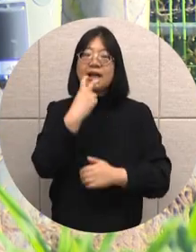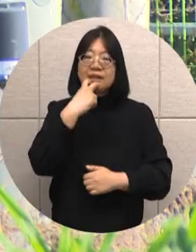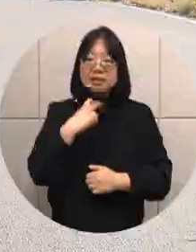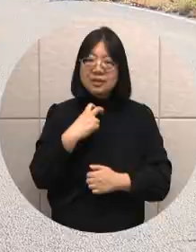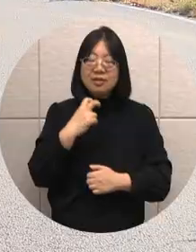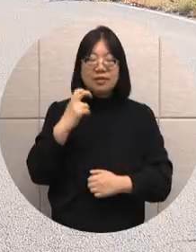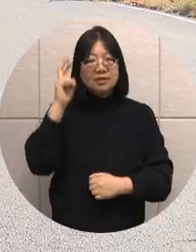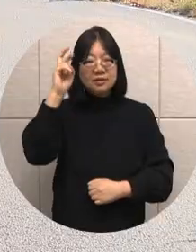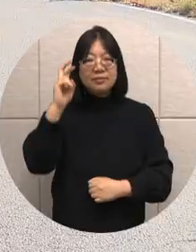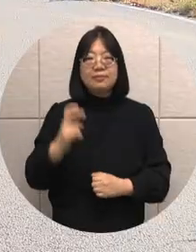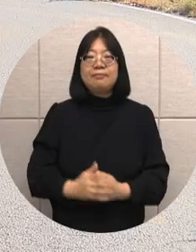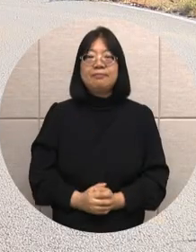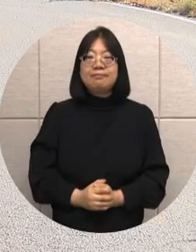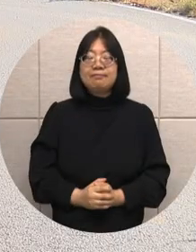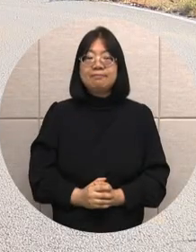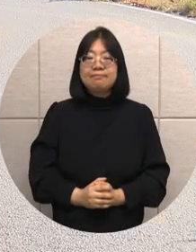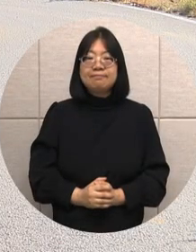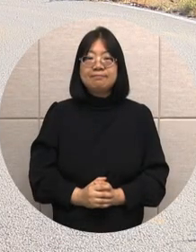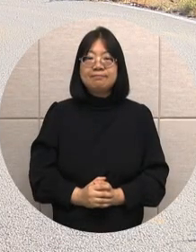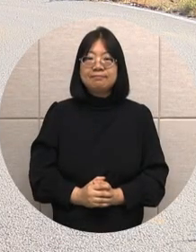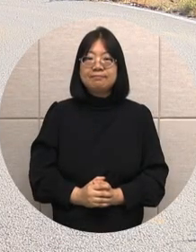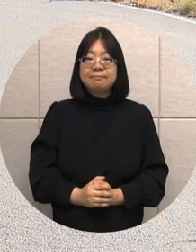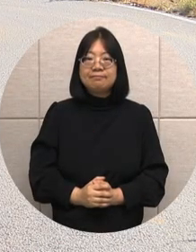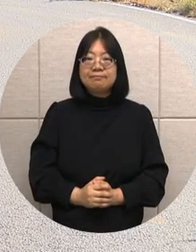2조의 효과가 있을 것으로 기대됩니다